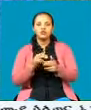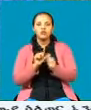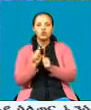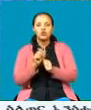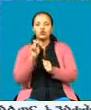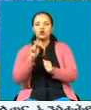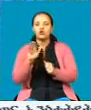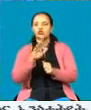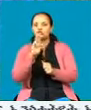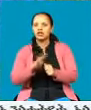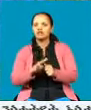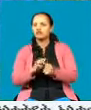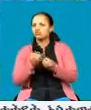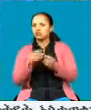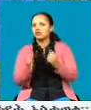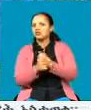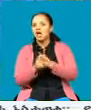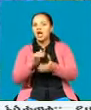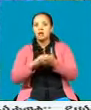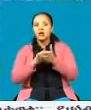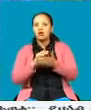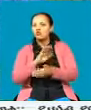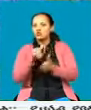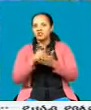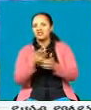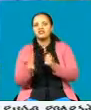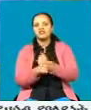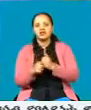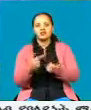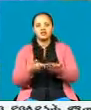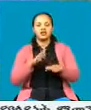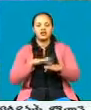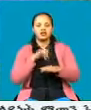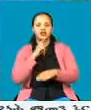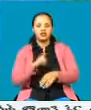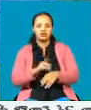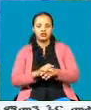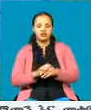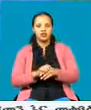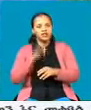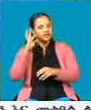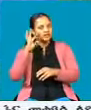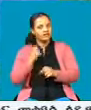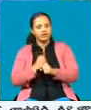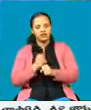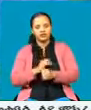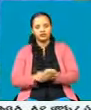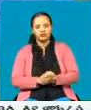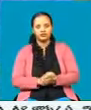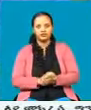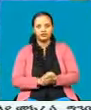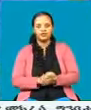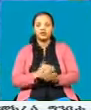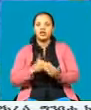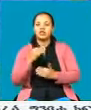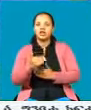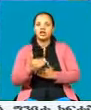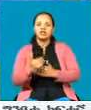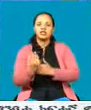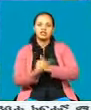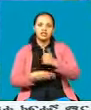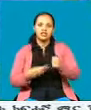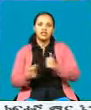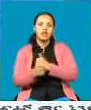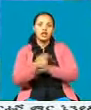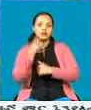ጤፍም የማይመረት ነገር የለም። ሀላባ ደግሞ በዛ ላይ ነው ገብተን ተሰማርተን የተሰራ ነው። አሁን ቀጣይ ስንዴ እንዝራለን